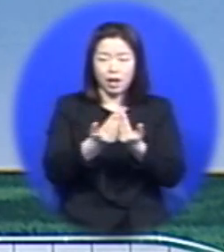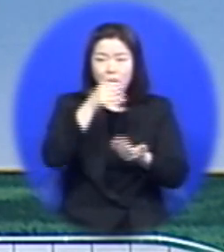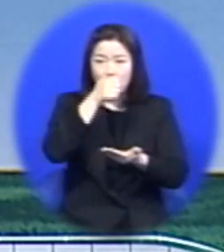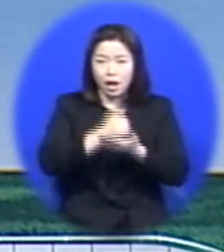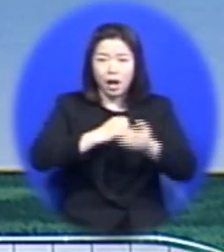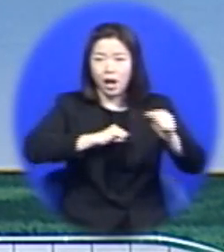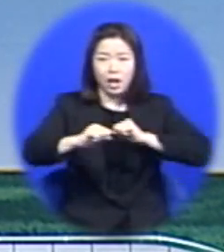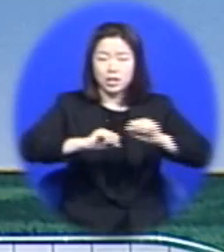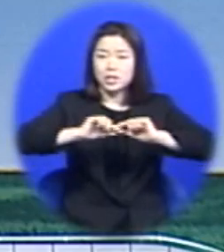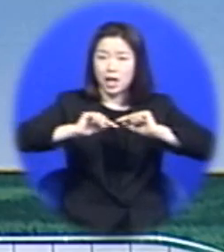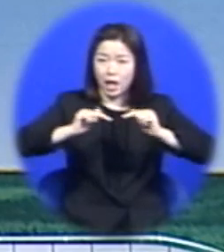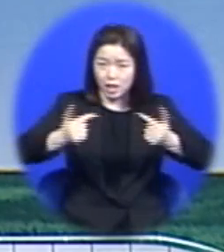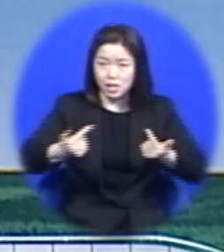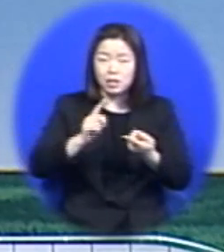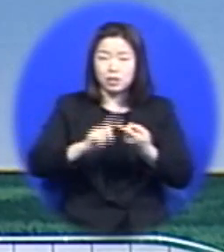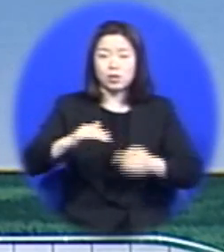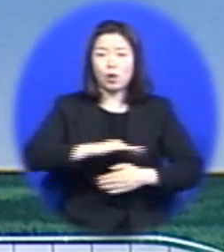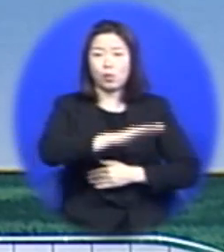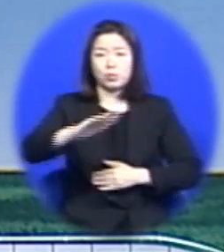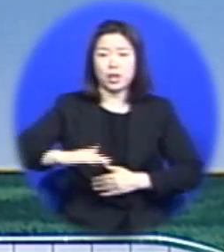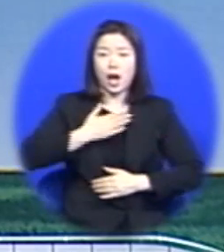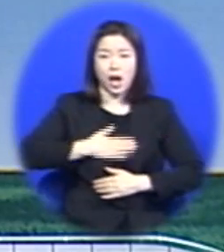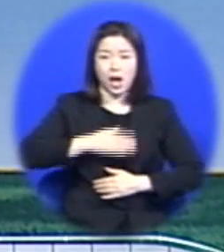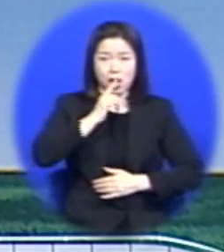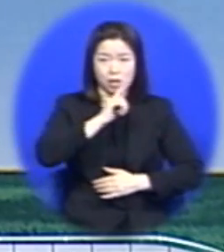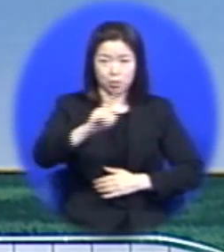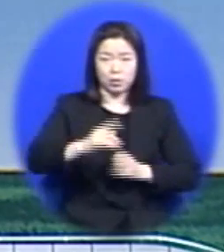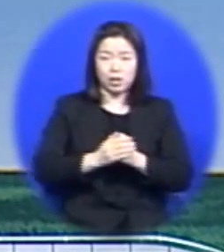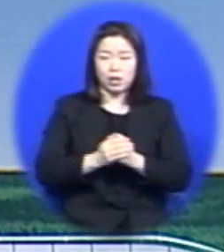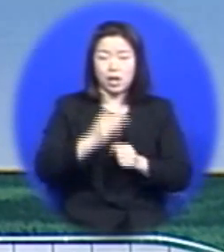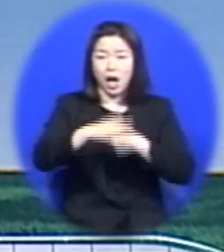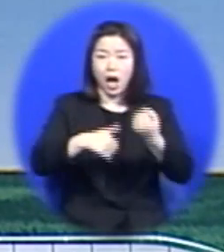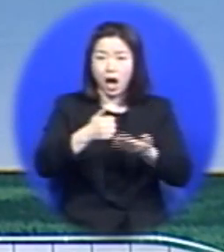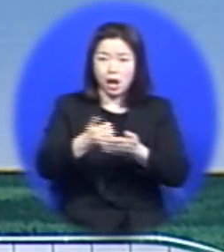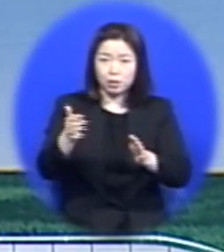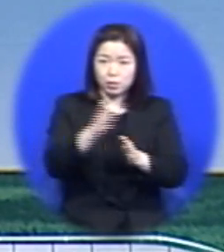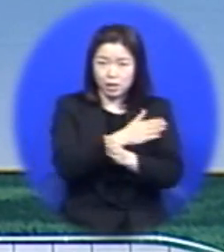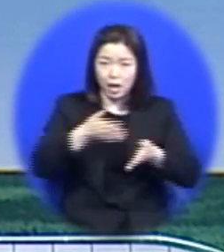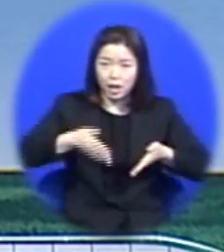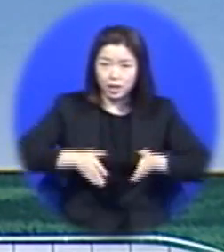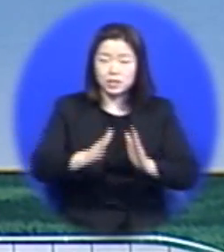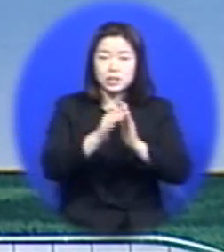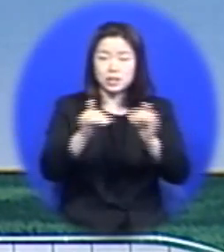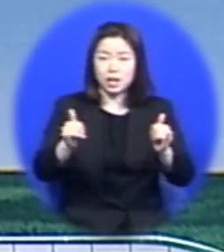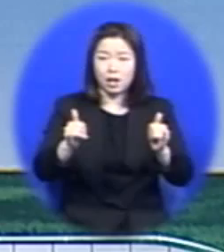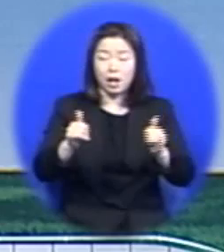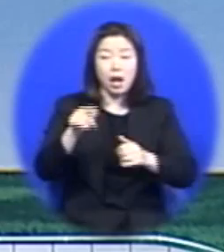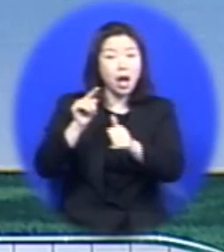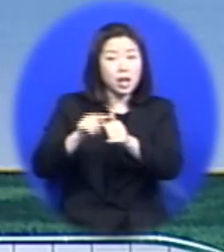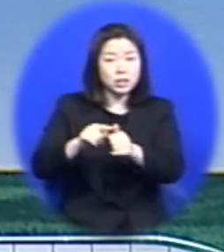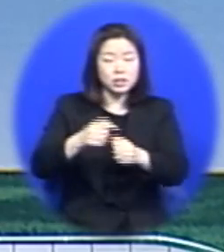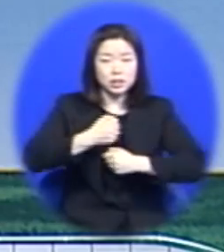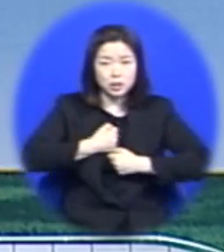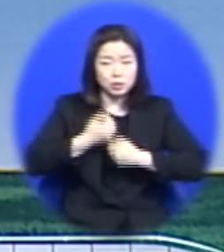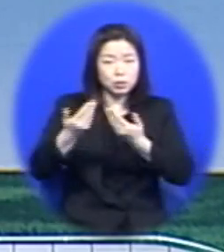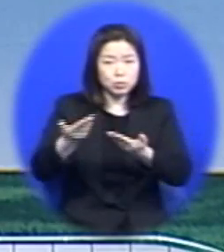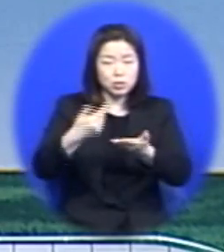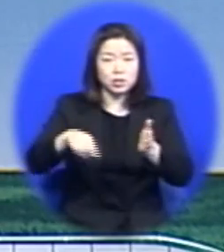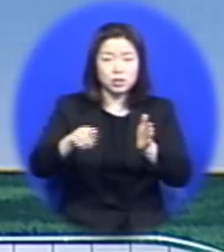범죄하지 아니하는 줄을 우리가 아노라. 하나님께로부터 나신 자가 그를 지키심에 악한 자가